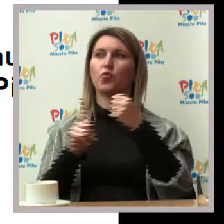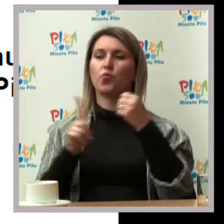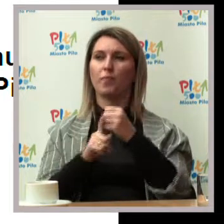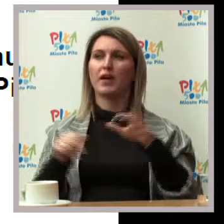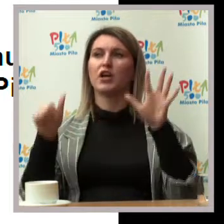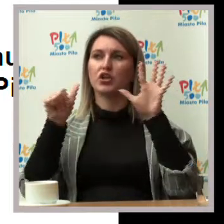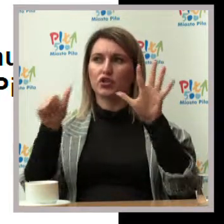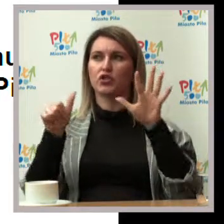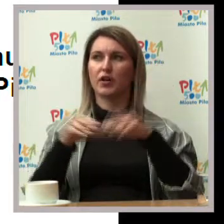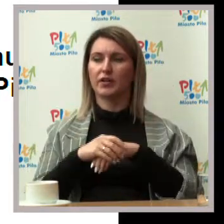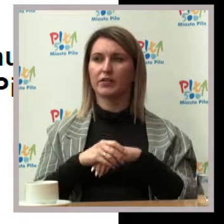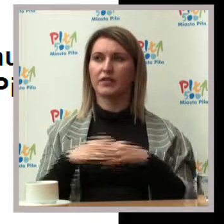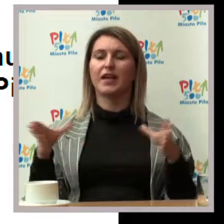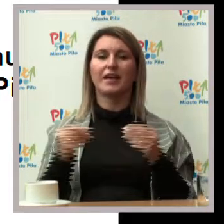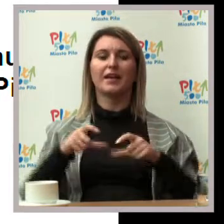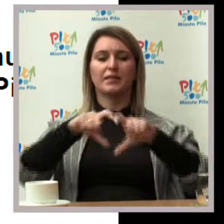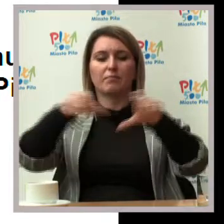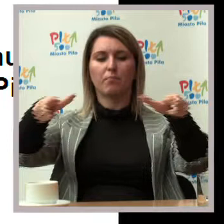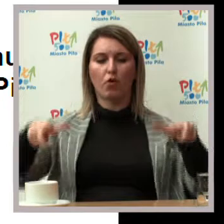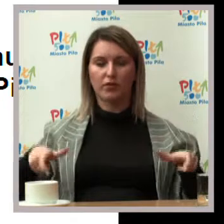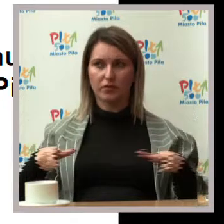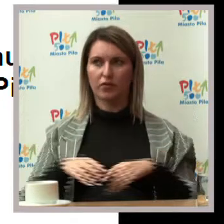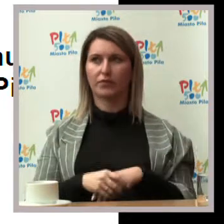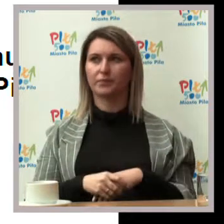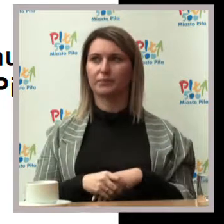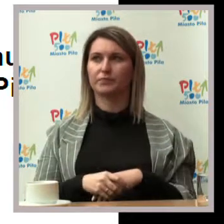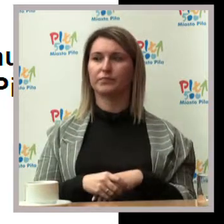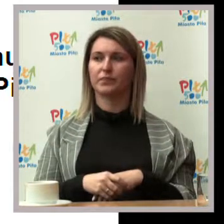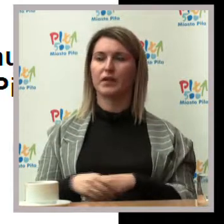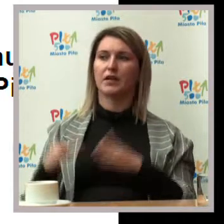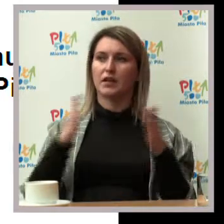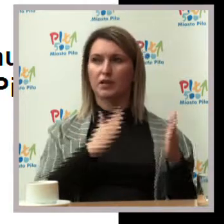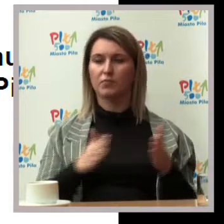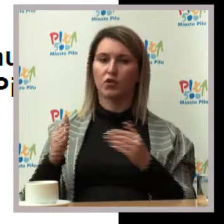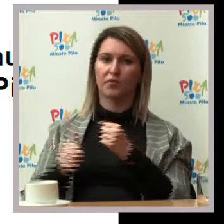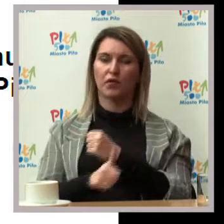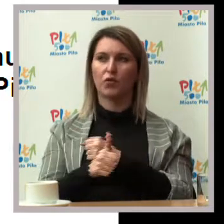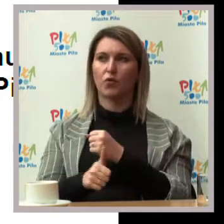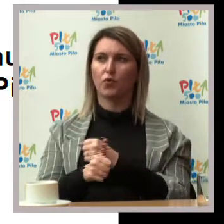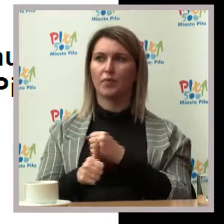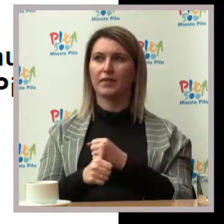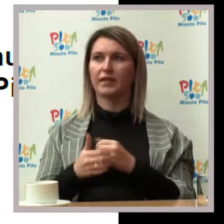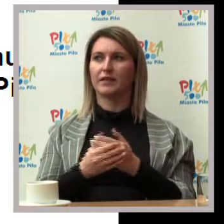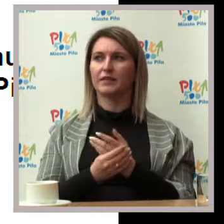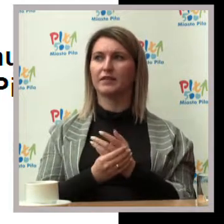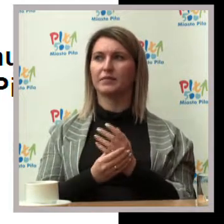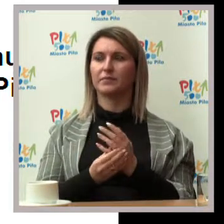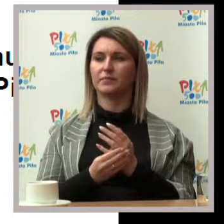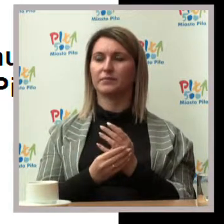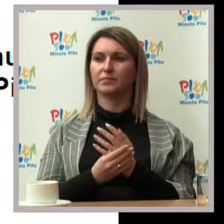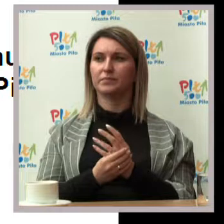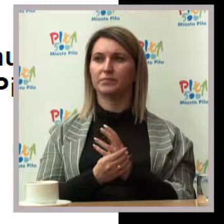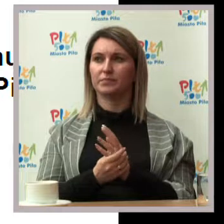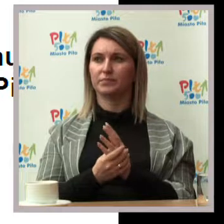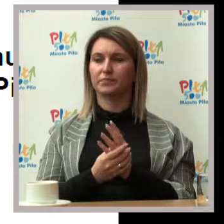budowa wielofunkcyjnego boiska na wierzchni syntetycznej. I mamy przygotowaną dokumentację wraz z pozwoleniem na budowę, które